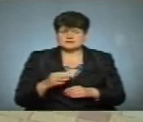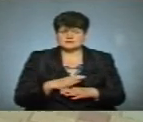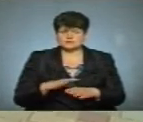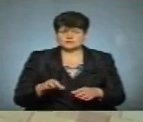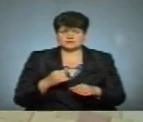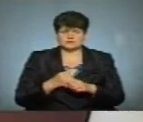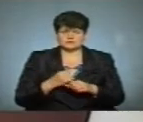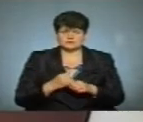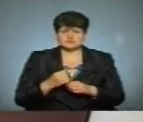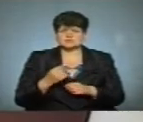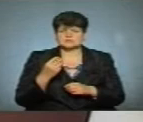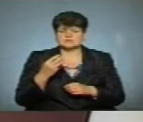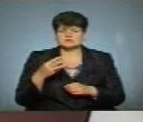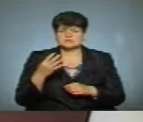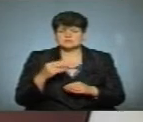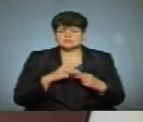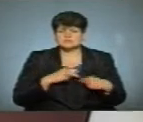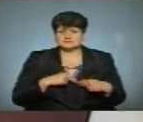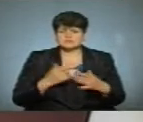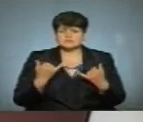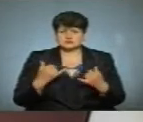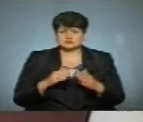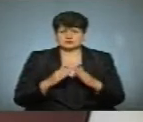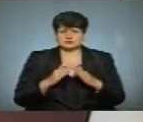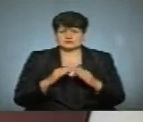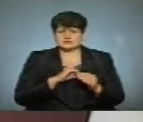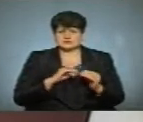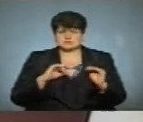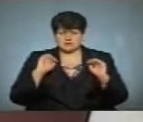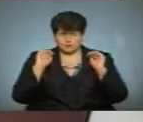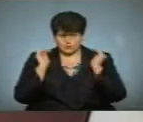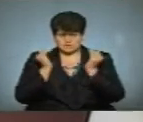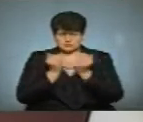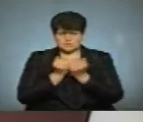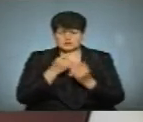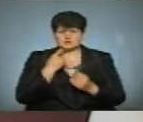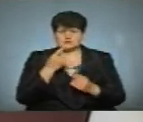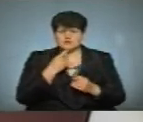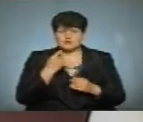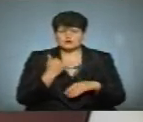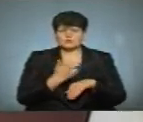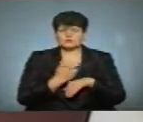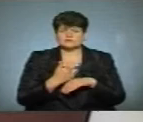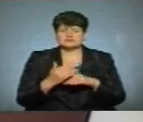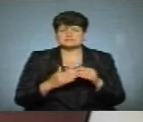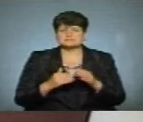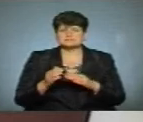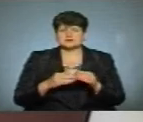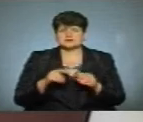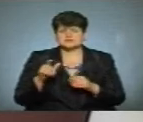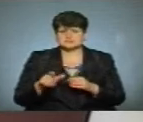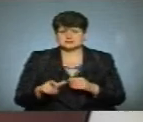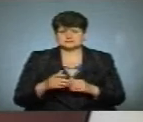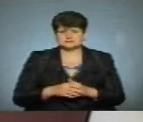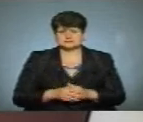34 працівники, серед яких 10 вихователів, нині на самоізоляції, каже головна спеціалістка з питань дошкільної освіти міського управління освіти і науки